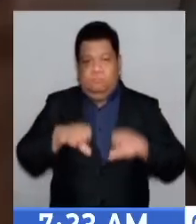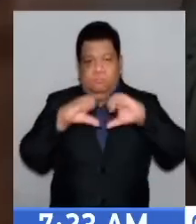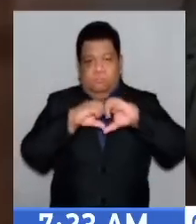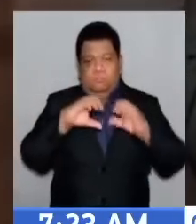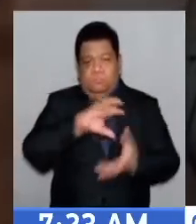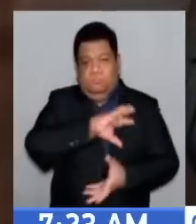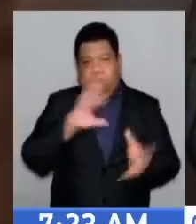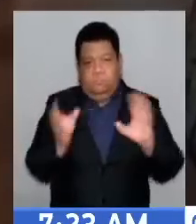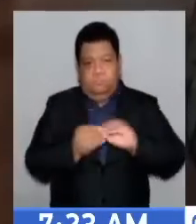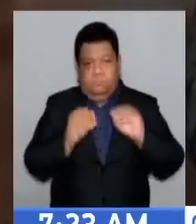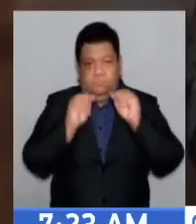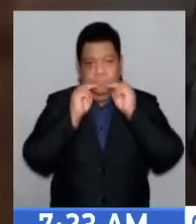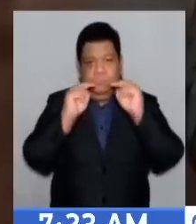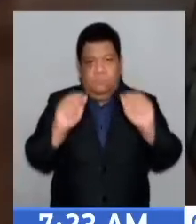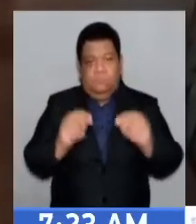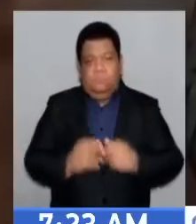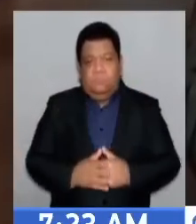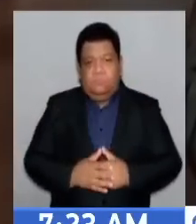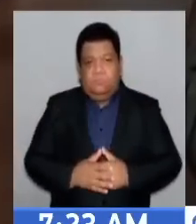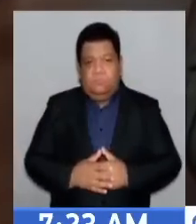GMA Integrated News.